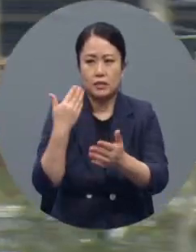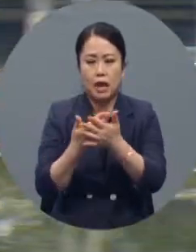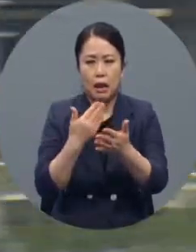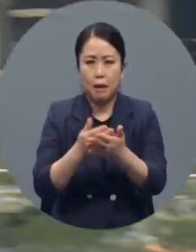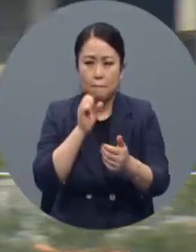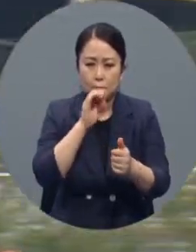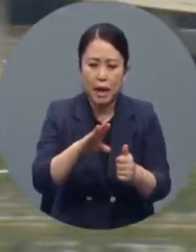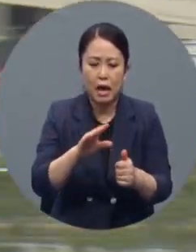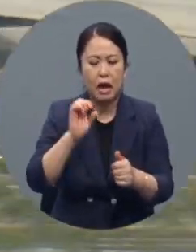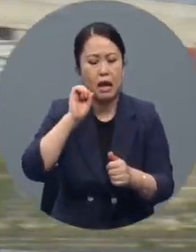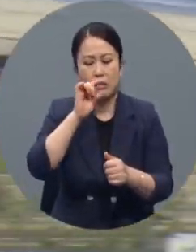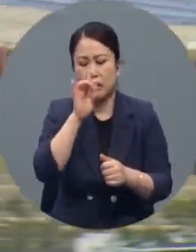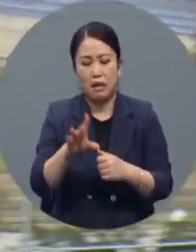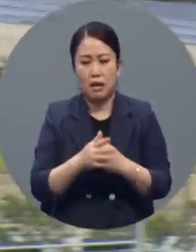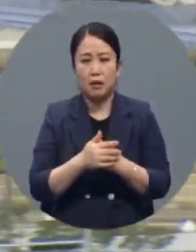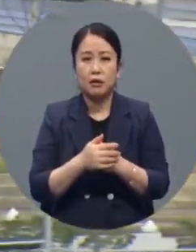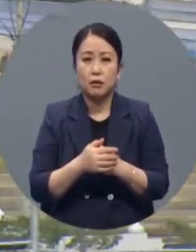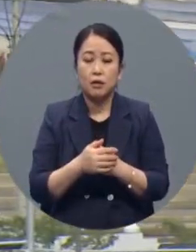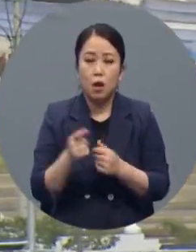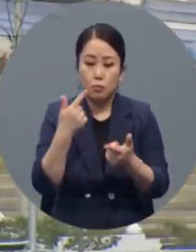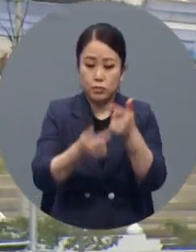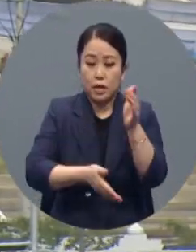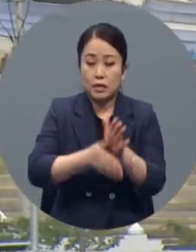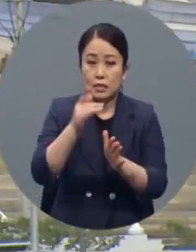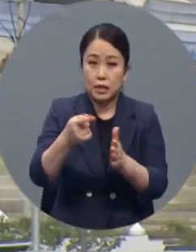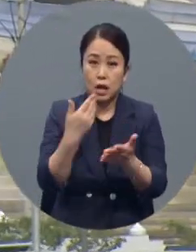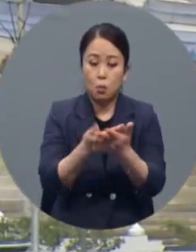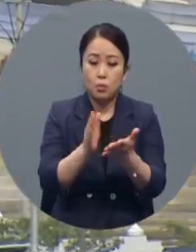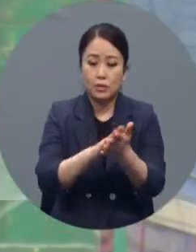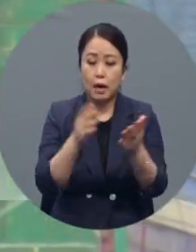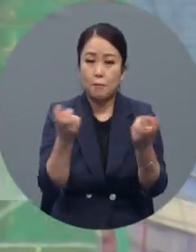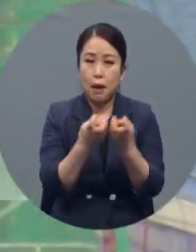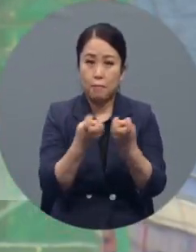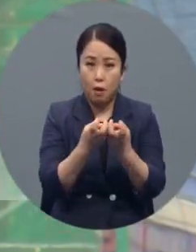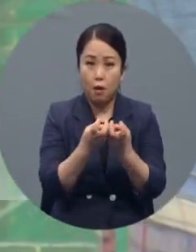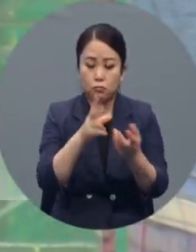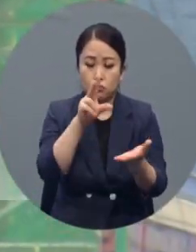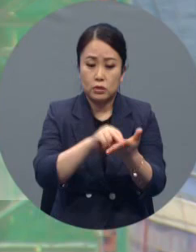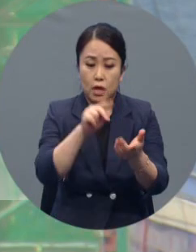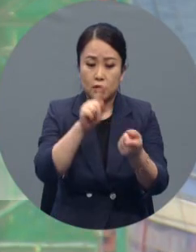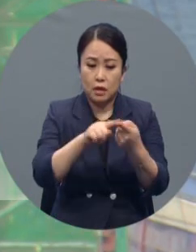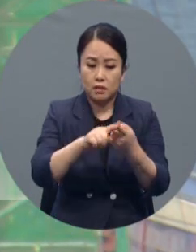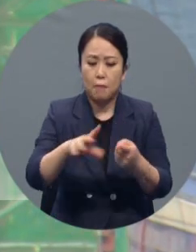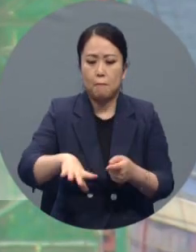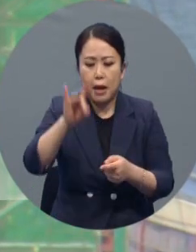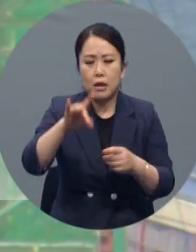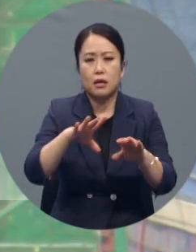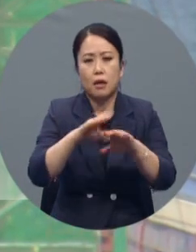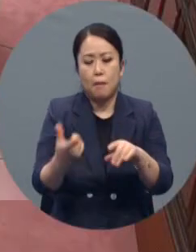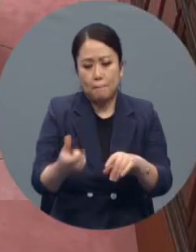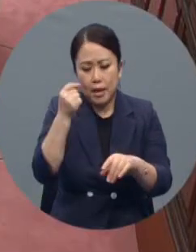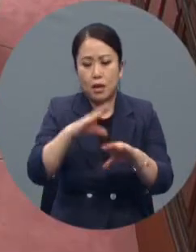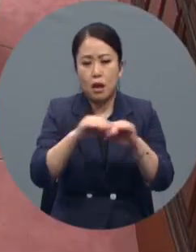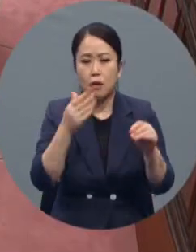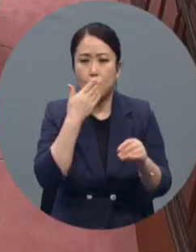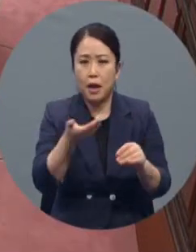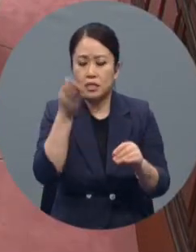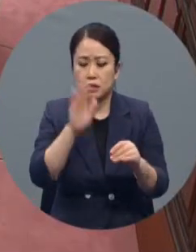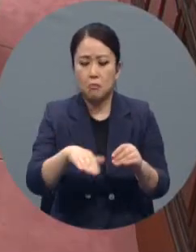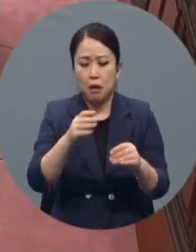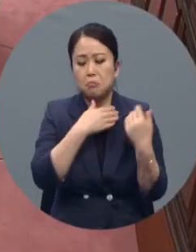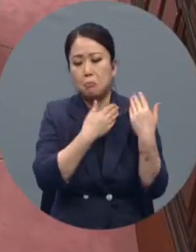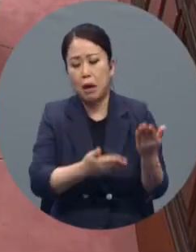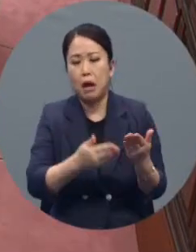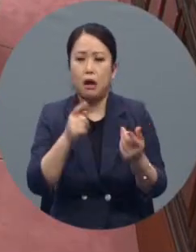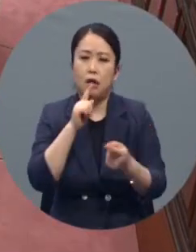어불성설이고 감사원은 부산시가 공법 문제를 일찍 해결할 수 있었지만 손을 놓고 있었다고 지적했습니다.